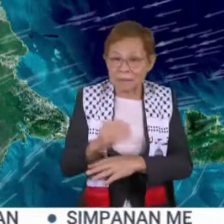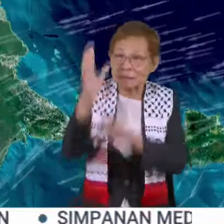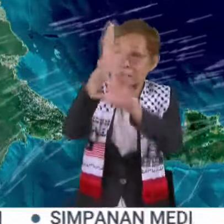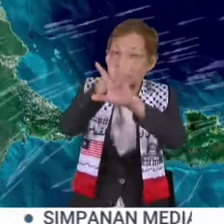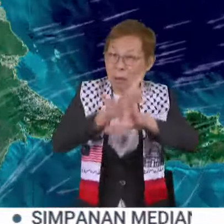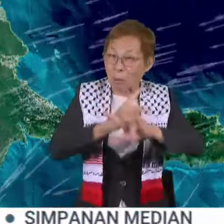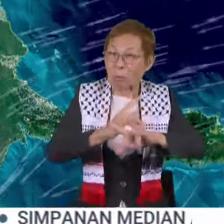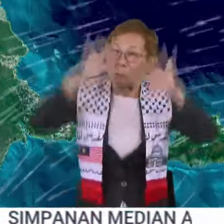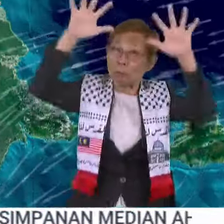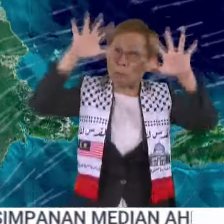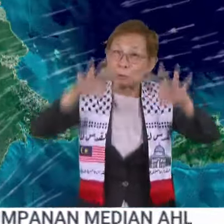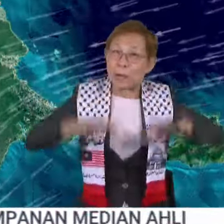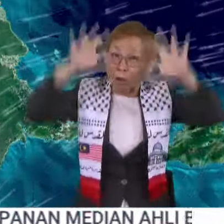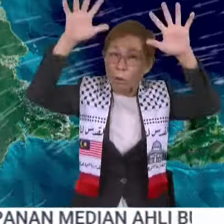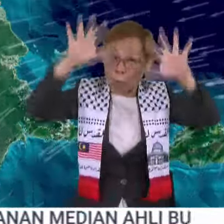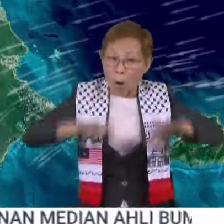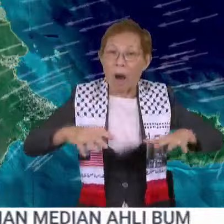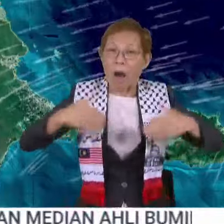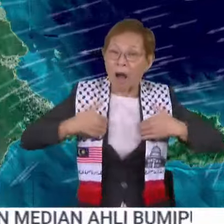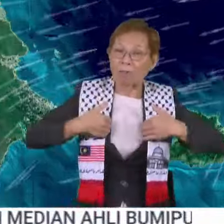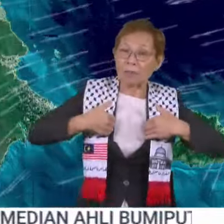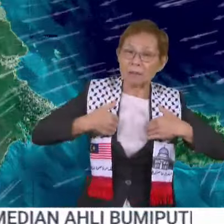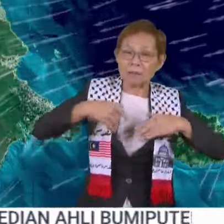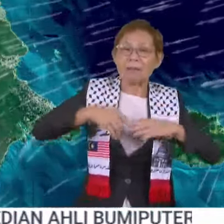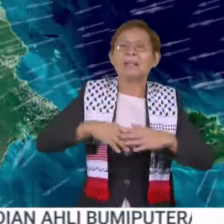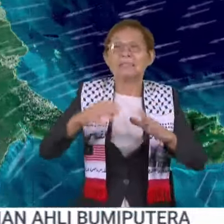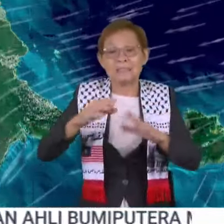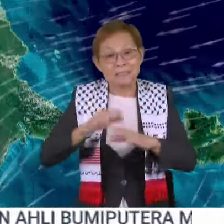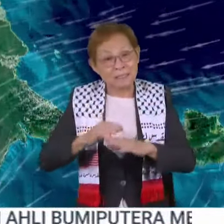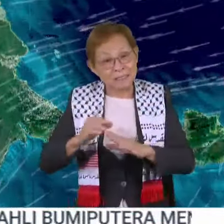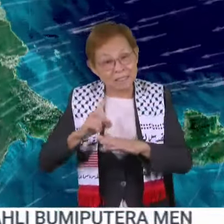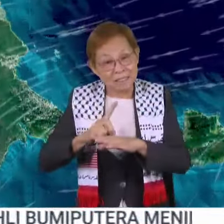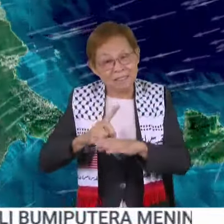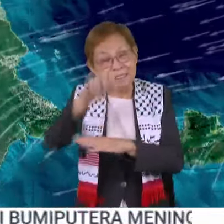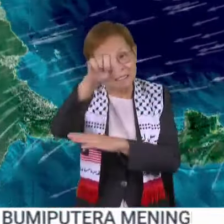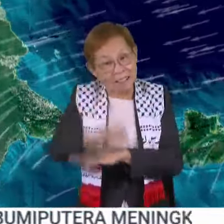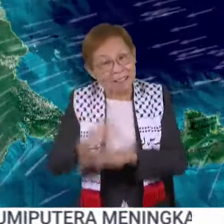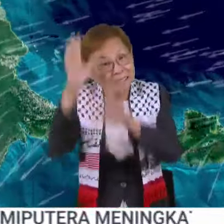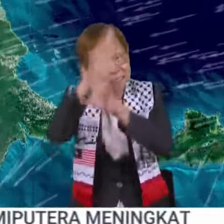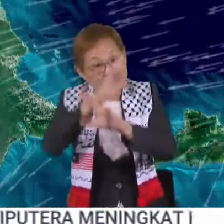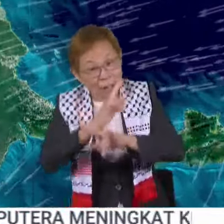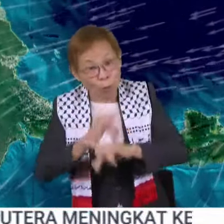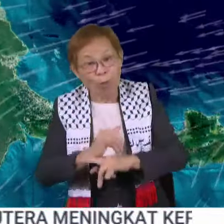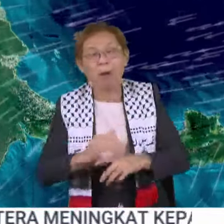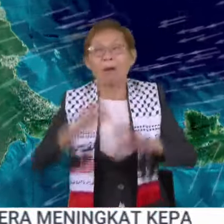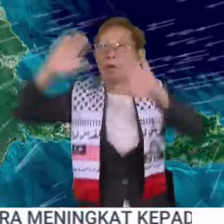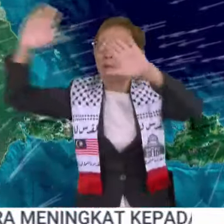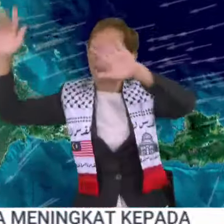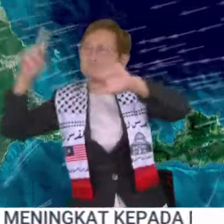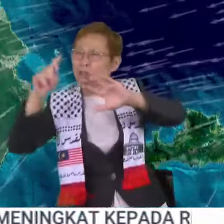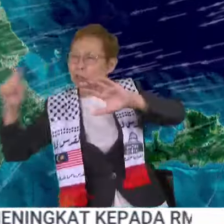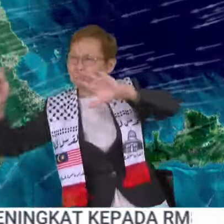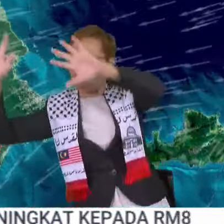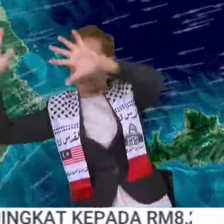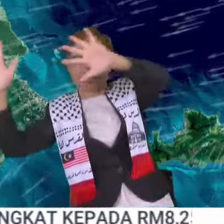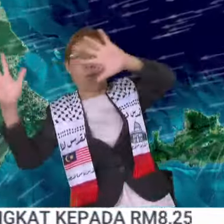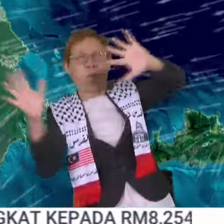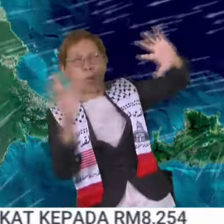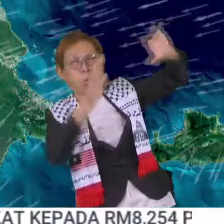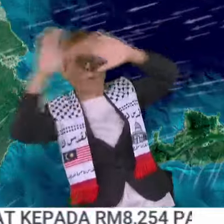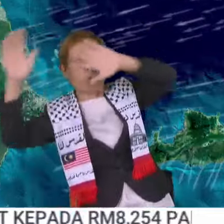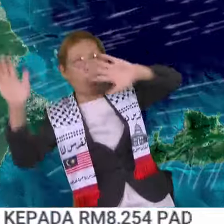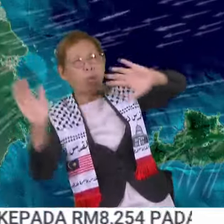Sarawak kelompok hujan mula terbentuk di sekitar bahagian pedalaman dan juga di selatan Sarawak dengan angin Timuran yang bertiup pada ketika ini